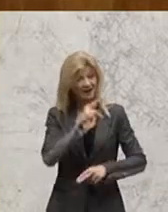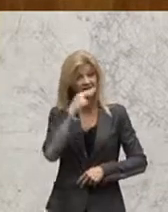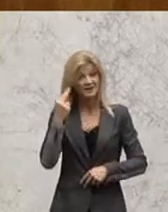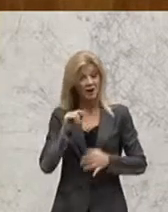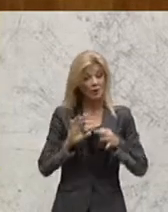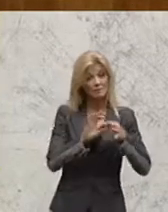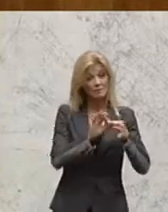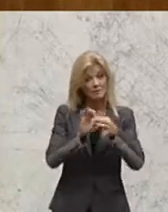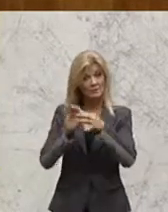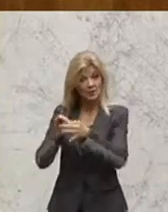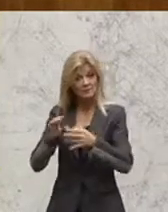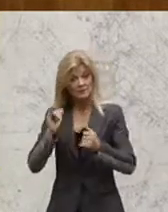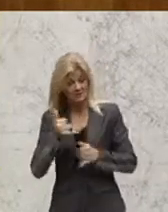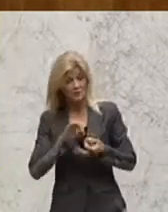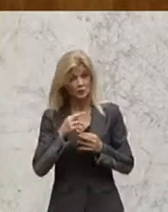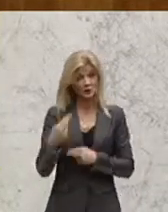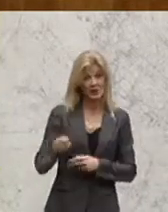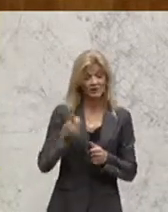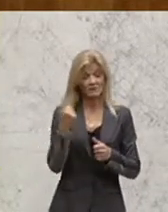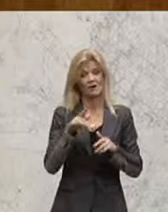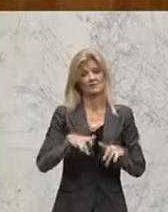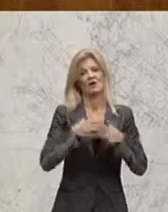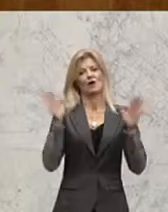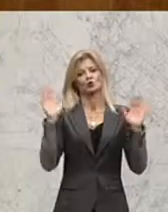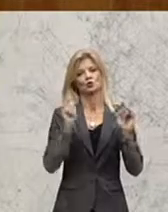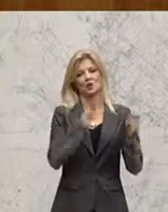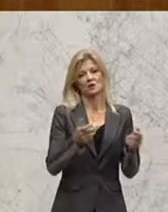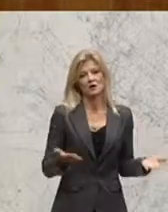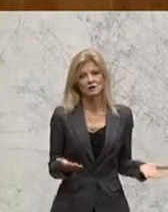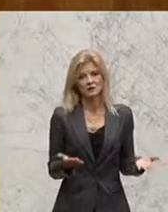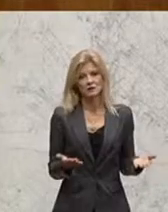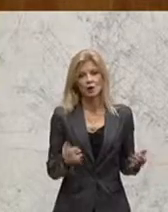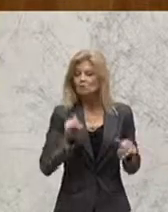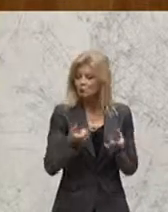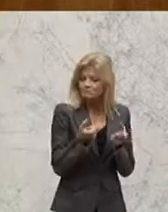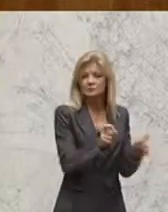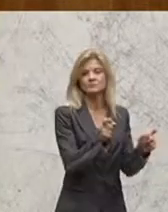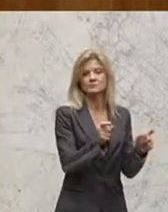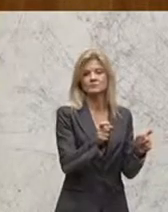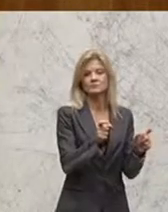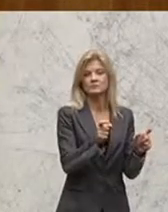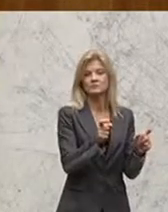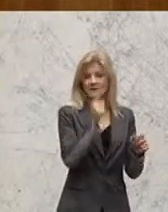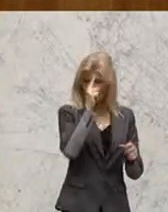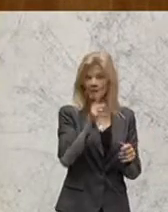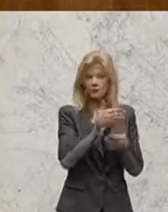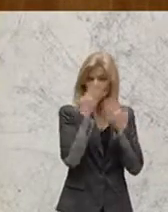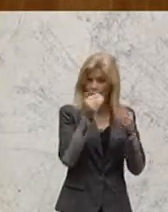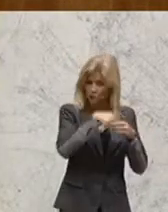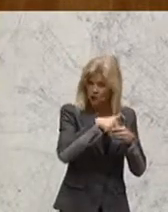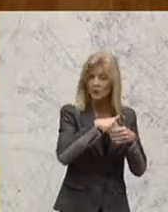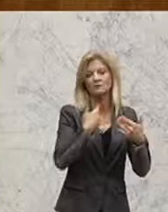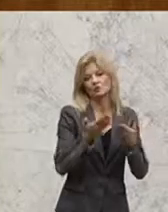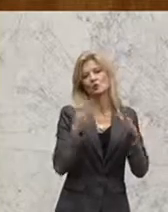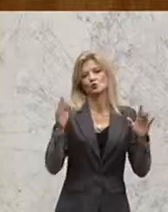einzelnen Asylantragsteller. Und das müsste natürlich ausgeschlossen werden. Wir haben ja auch Fälle, wo Asylwerber in